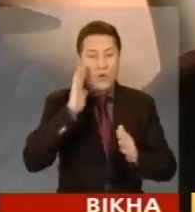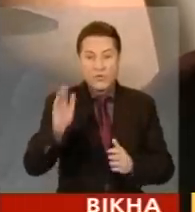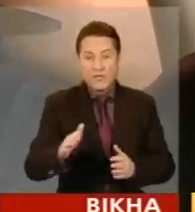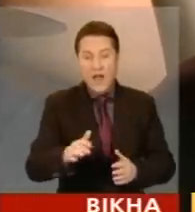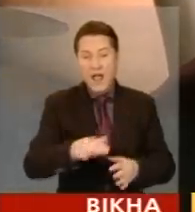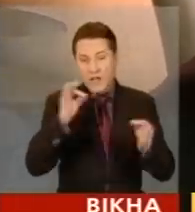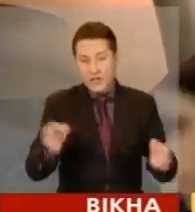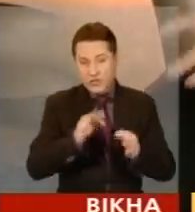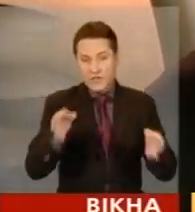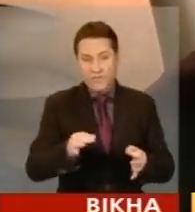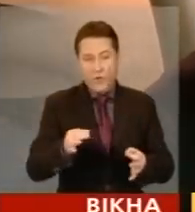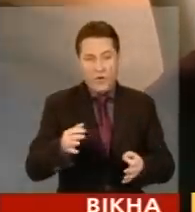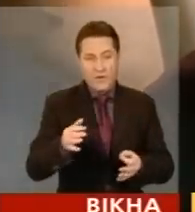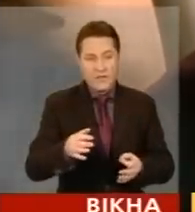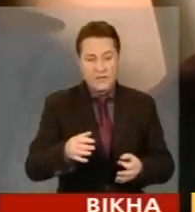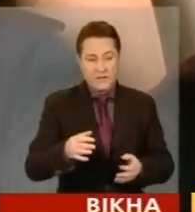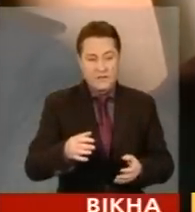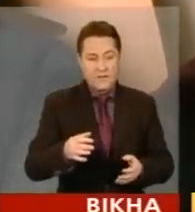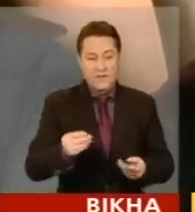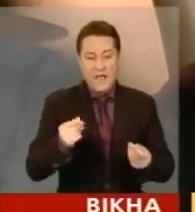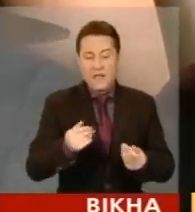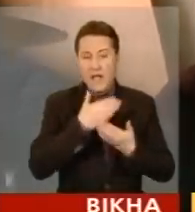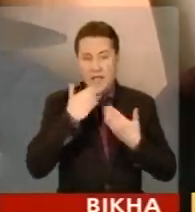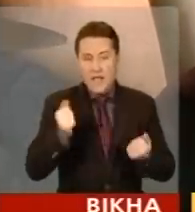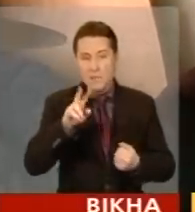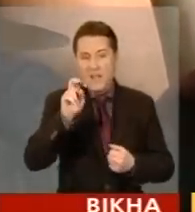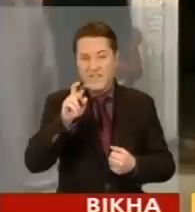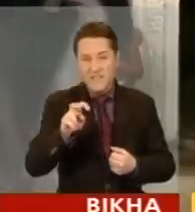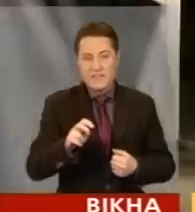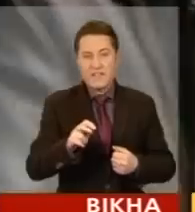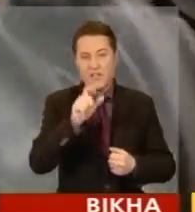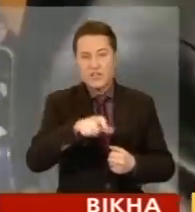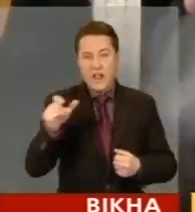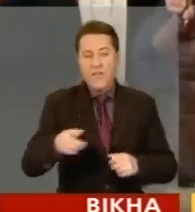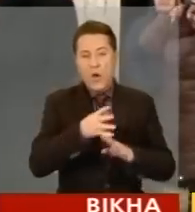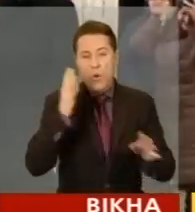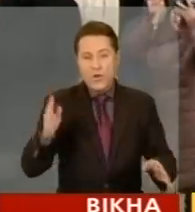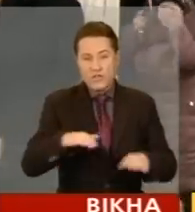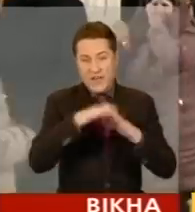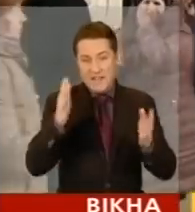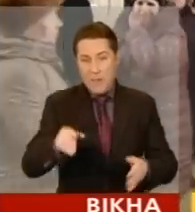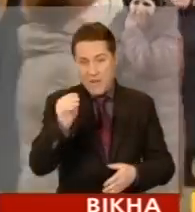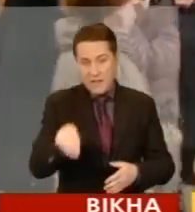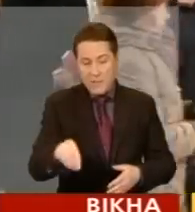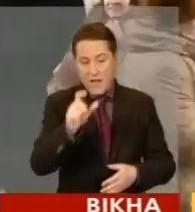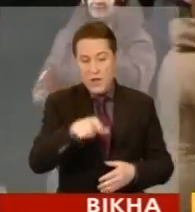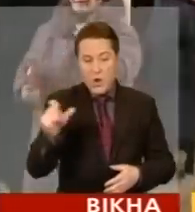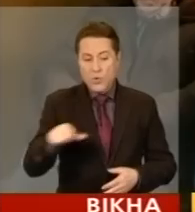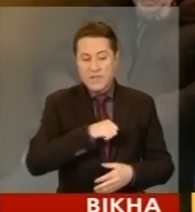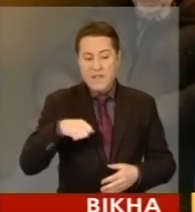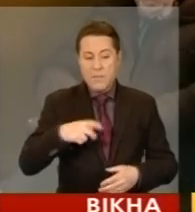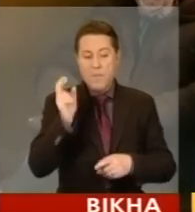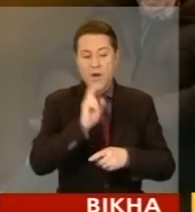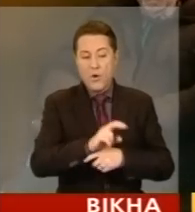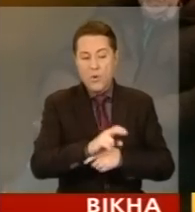Отак поповняють. Весь мир тут сидить. По 200 чоловік очередь на банкомат. Завбачивши камеру, люди самі підходять до групи вікон.